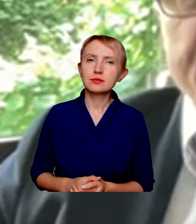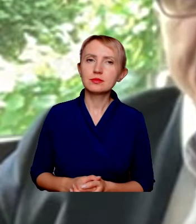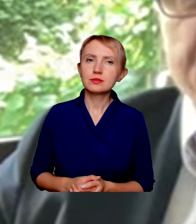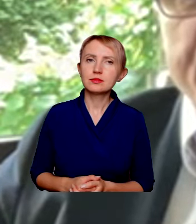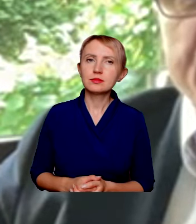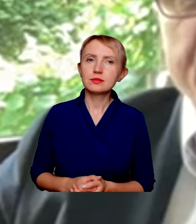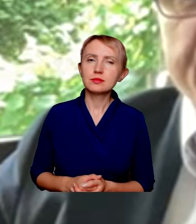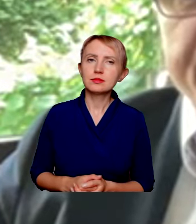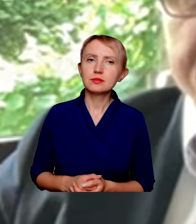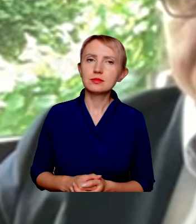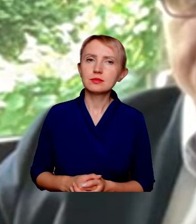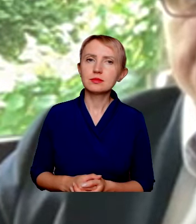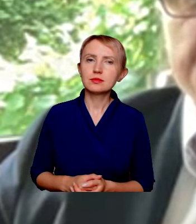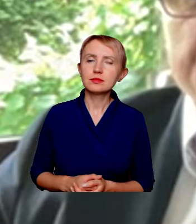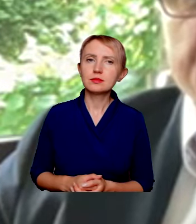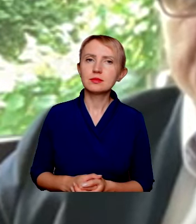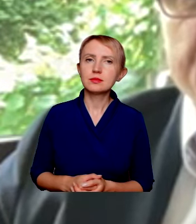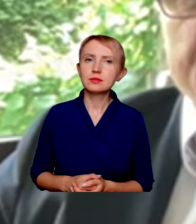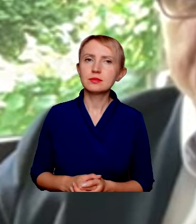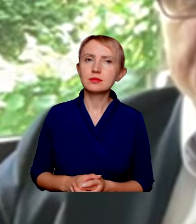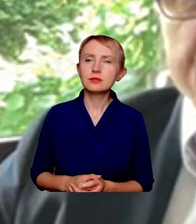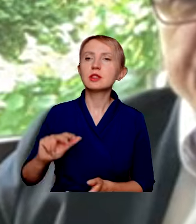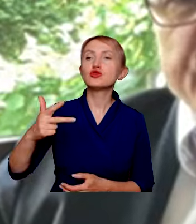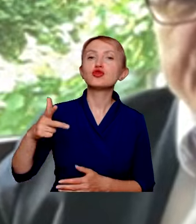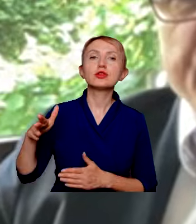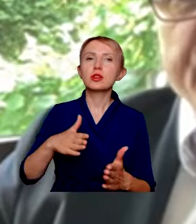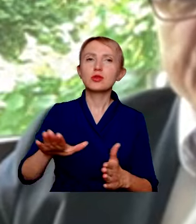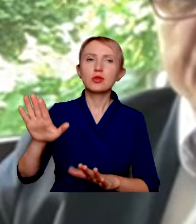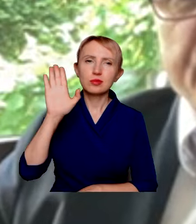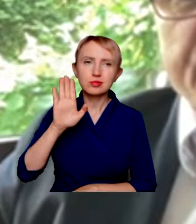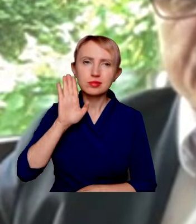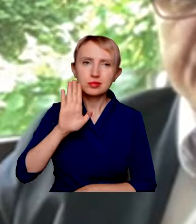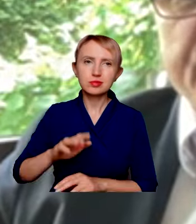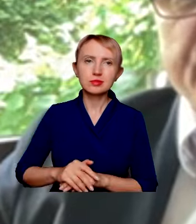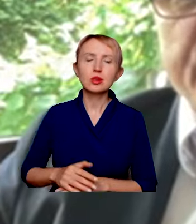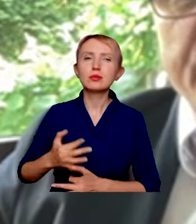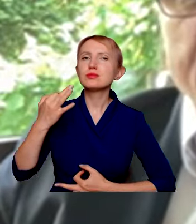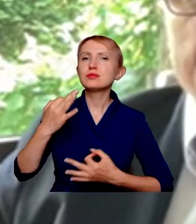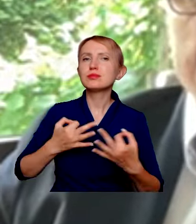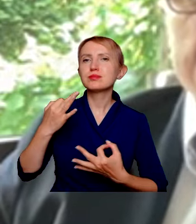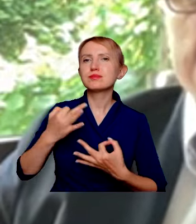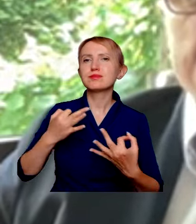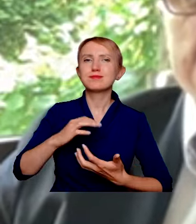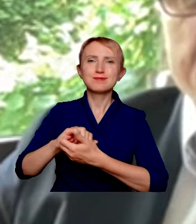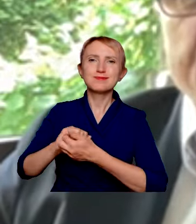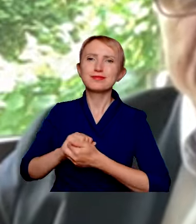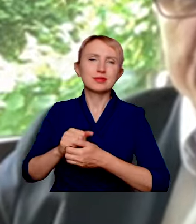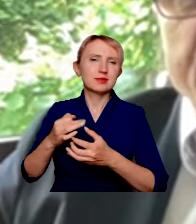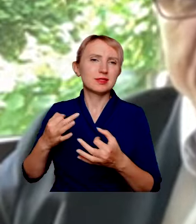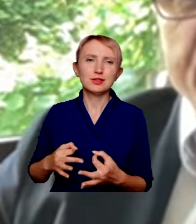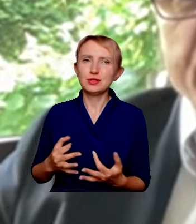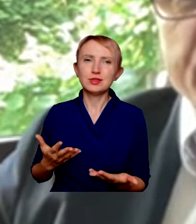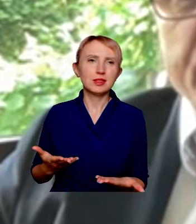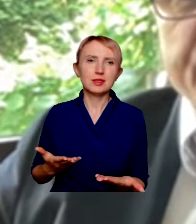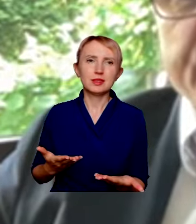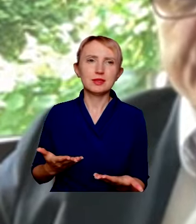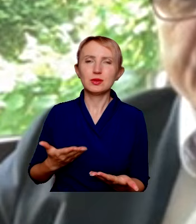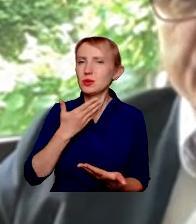zasadniczej po stronie Trzeciej Drogi, no to rozważanie tego typu aliansów na dzisiaj nie ma